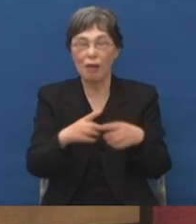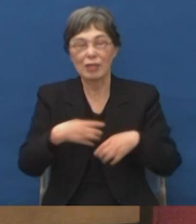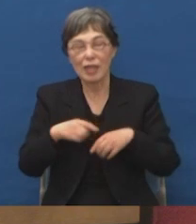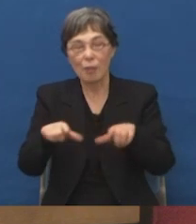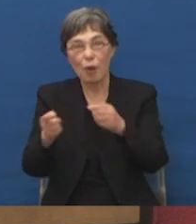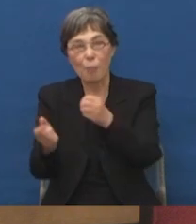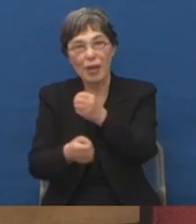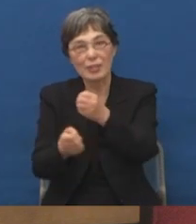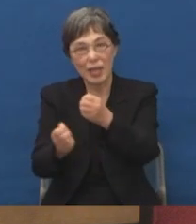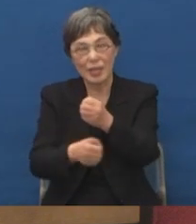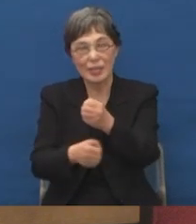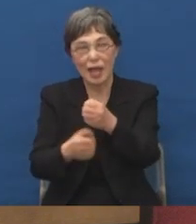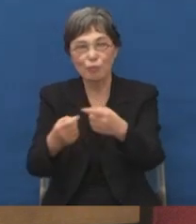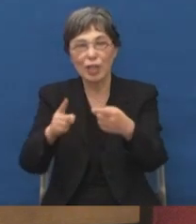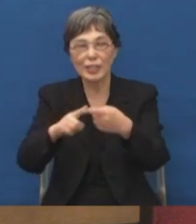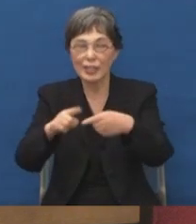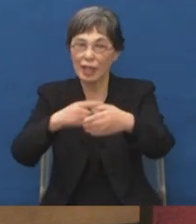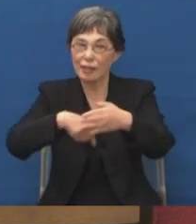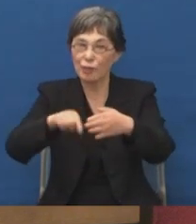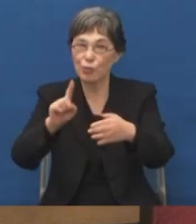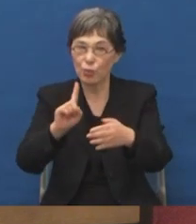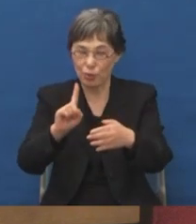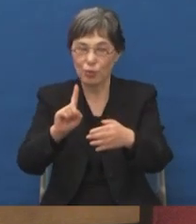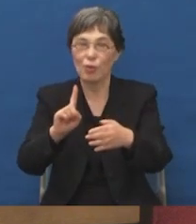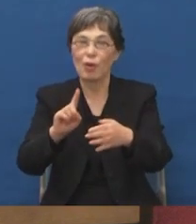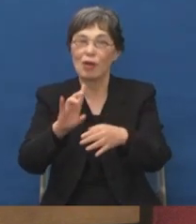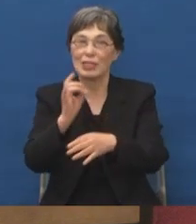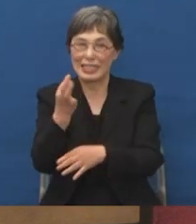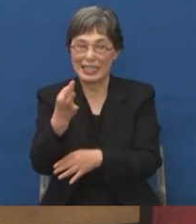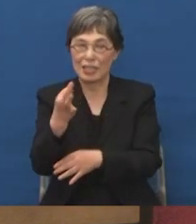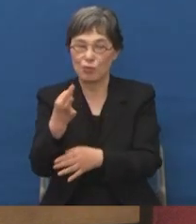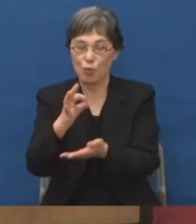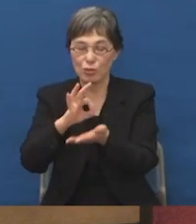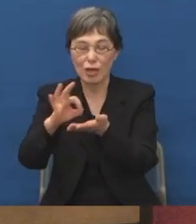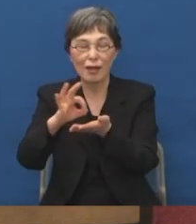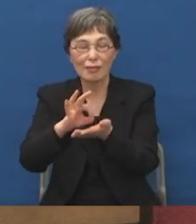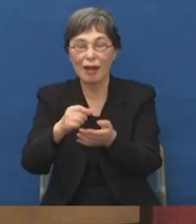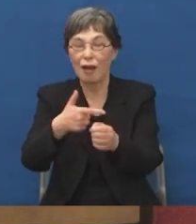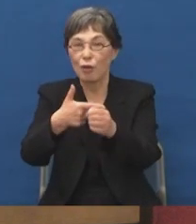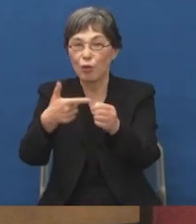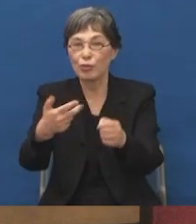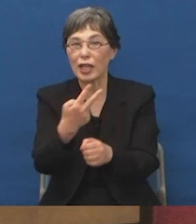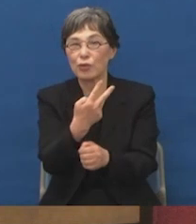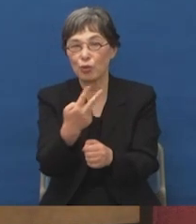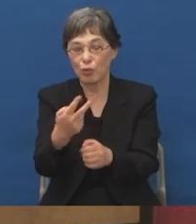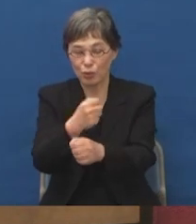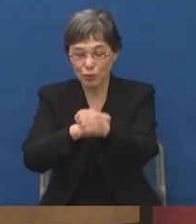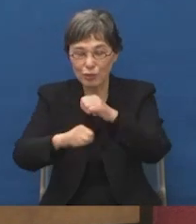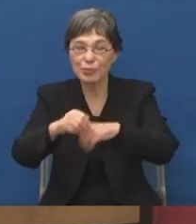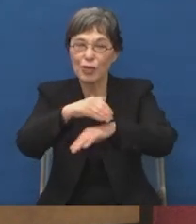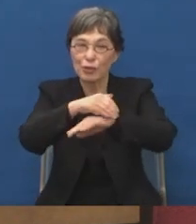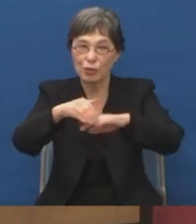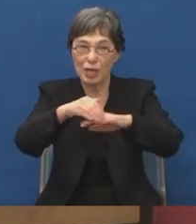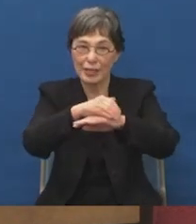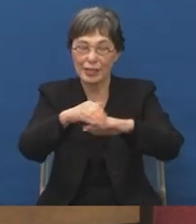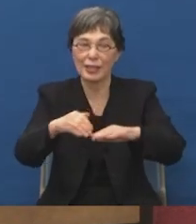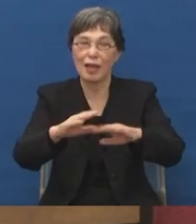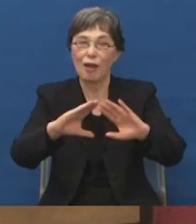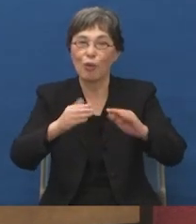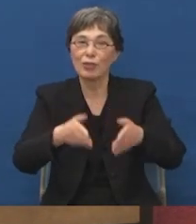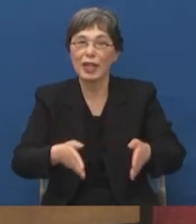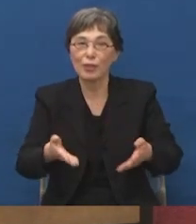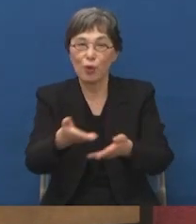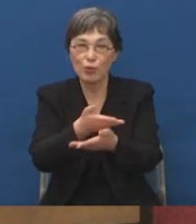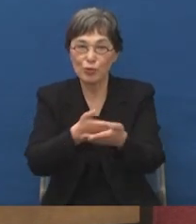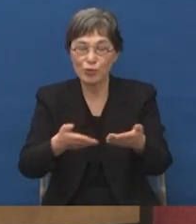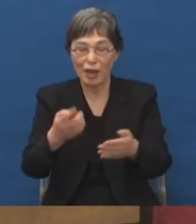の具体的な内容、基金を活用した令和6年度の取り組み予定、国際交流や